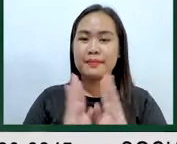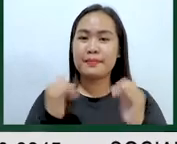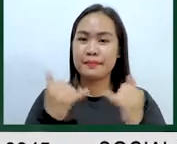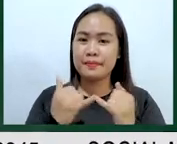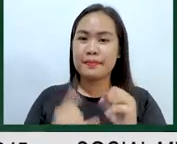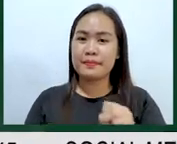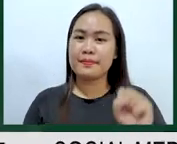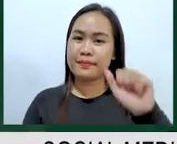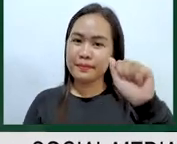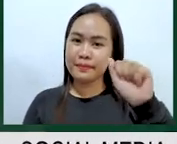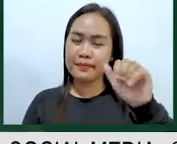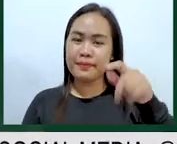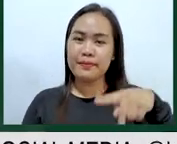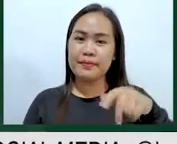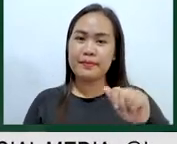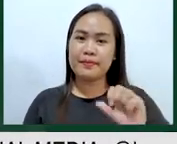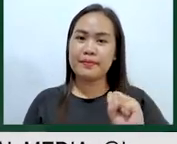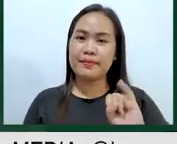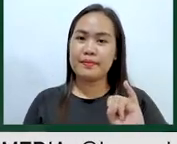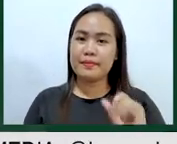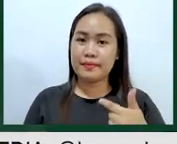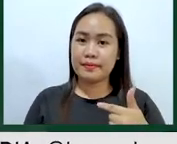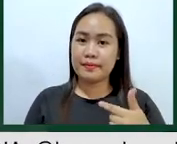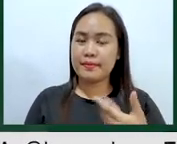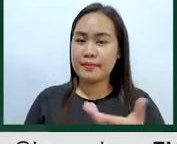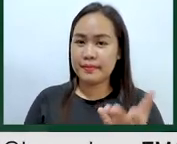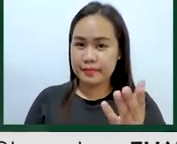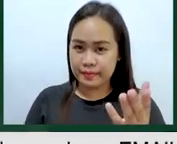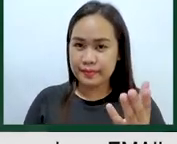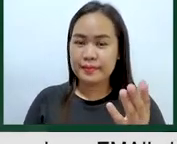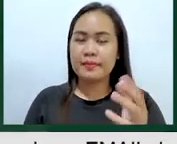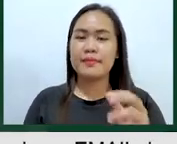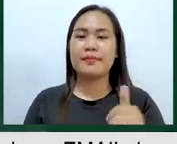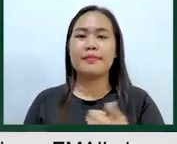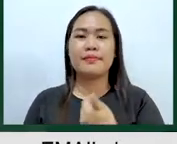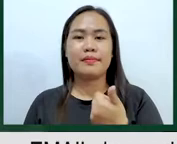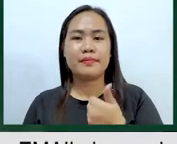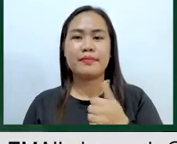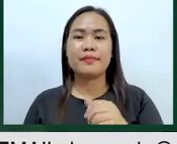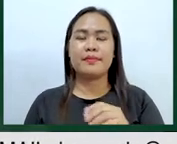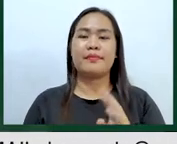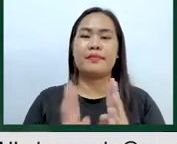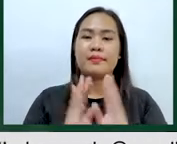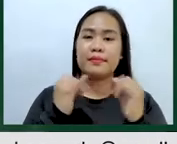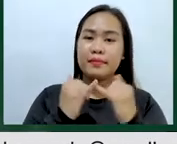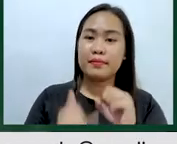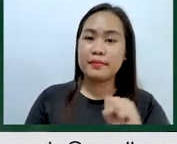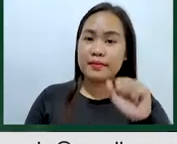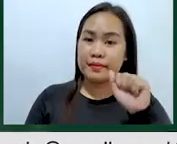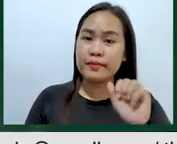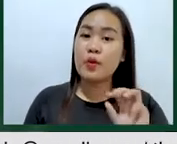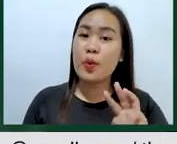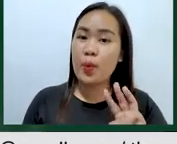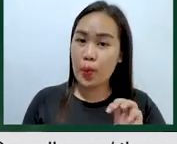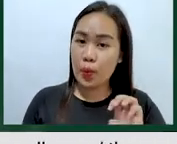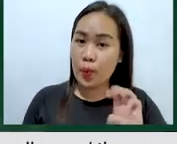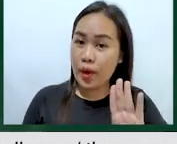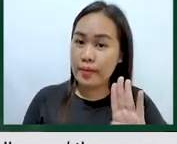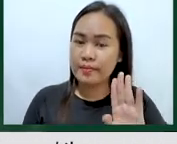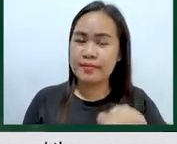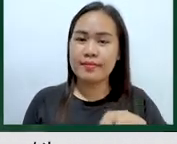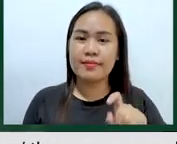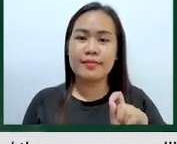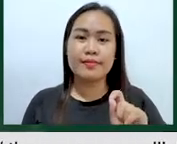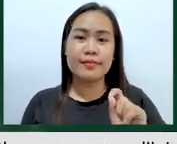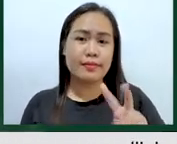pages, no, ang Barangay San Antonio, Pasig City. And Barangay San Antonio Pasig Web TV, no, nakakatuwa, no, dumadami ang